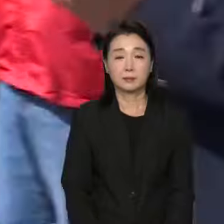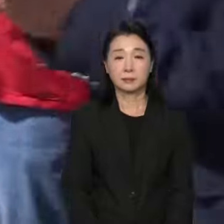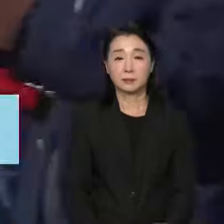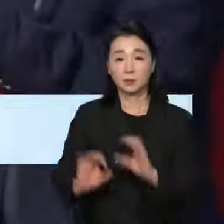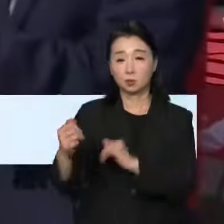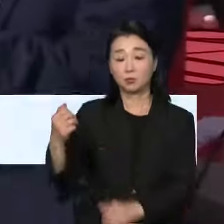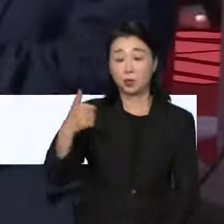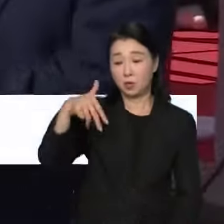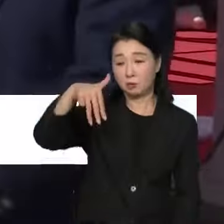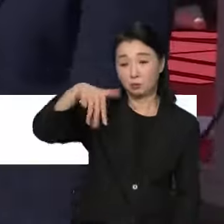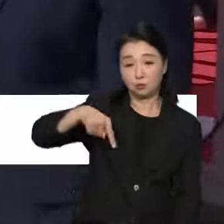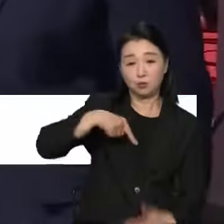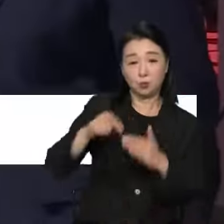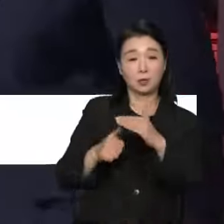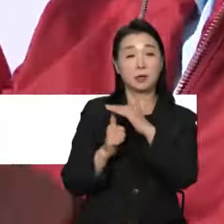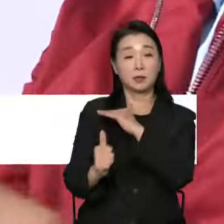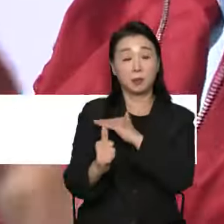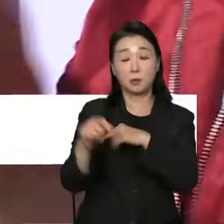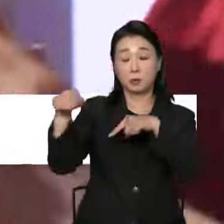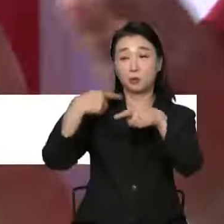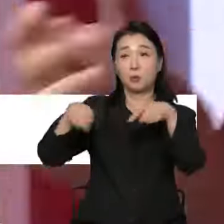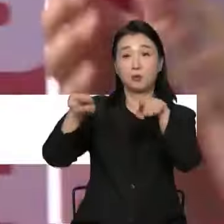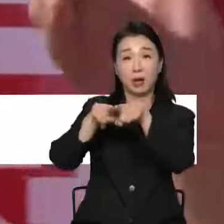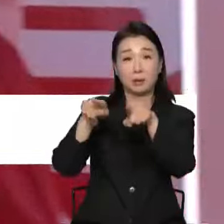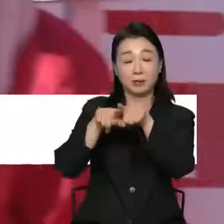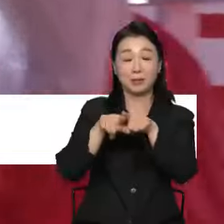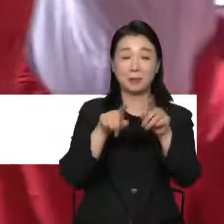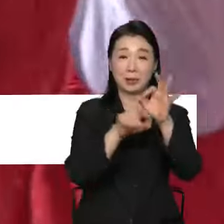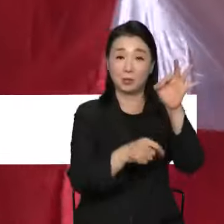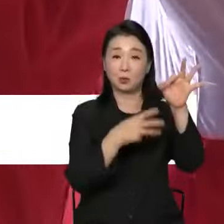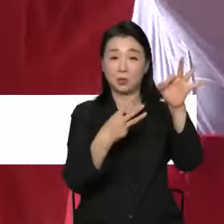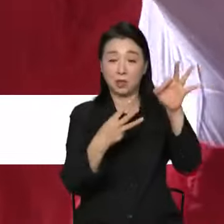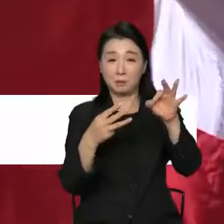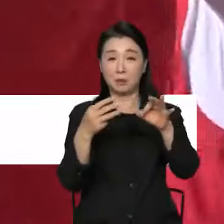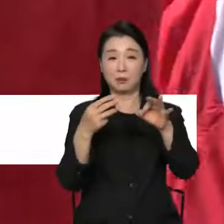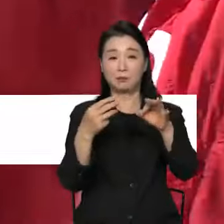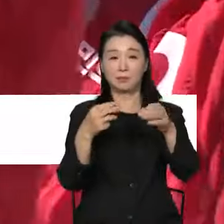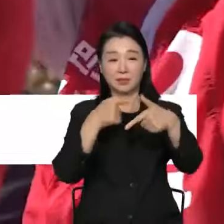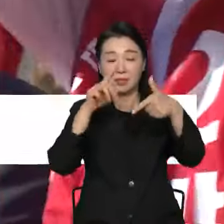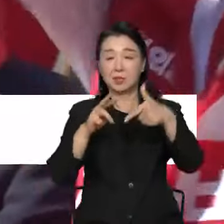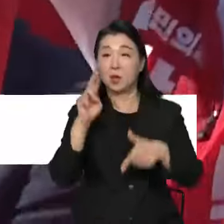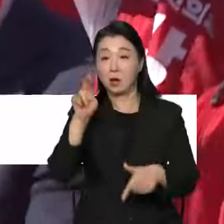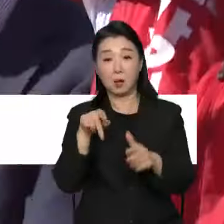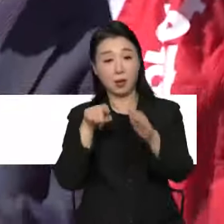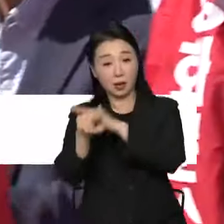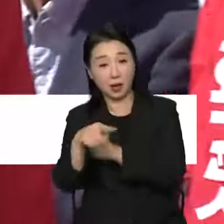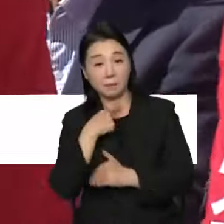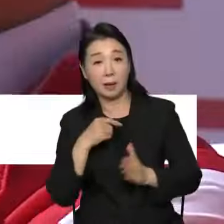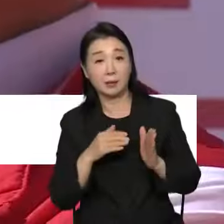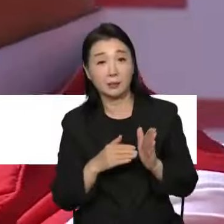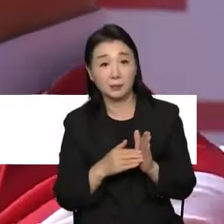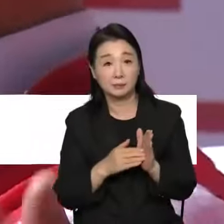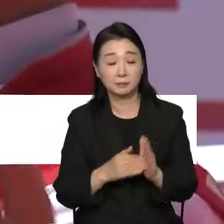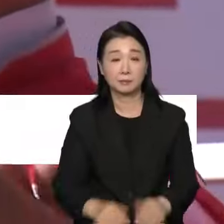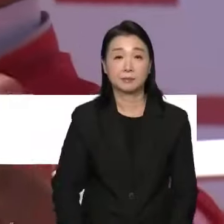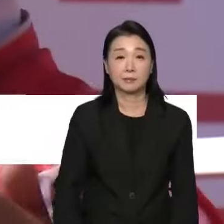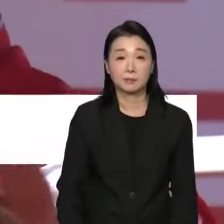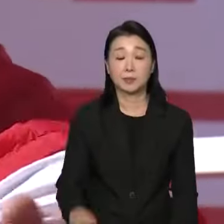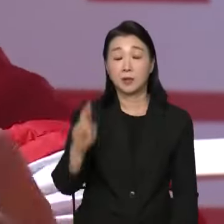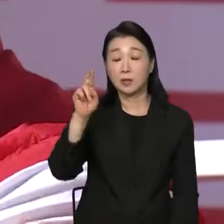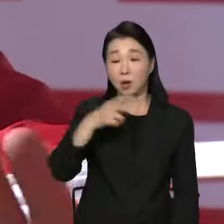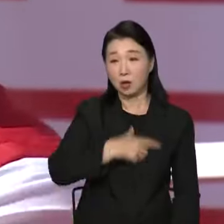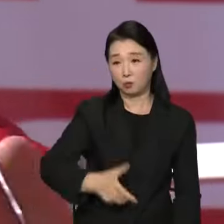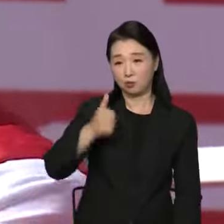국민의힘 추경호 원내대표는 지도부와 함께 지난 3일 인천 강화를 방문했습니다. 박용철 강화군수 후보를